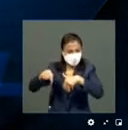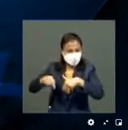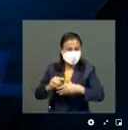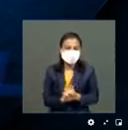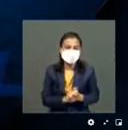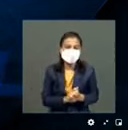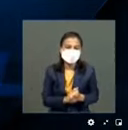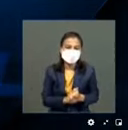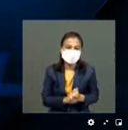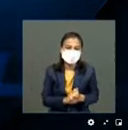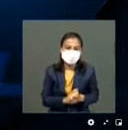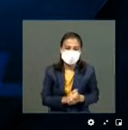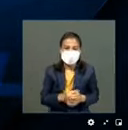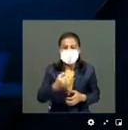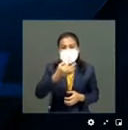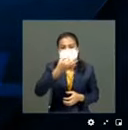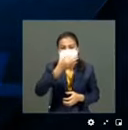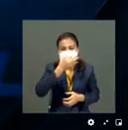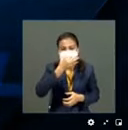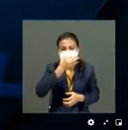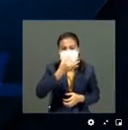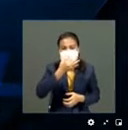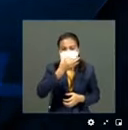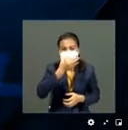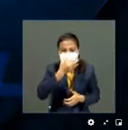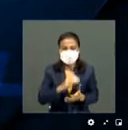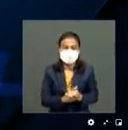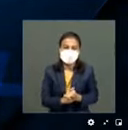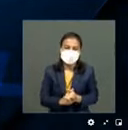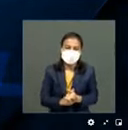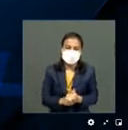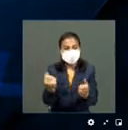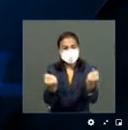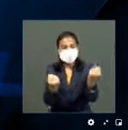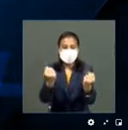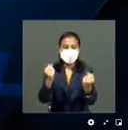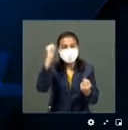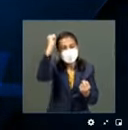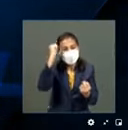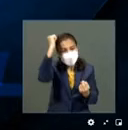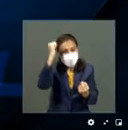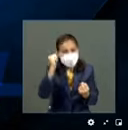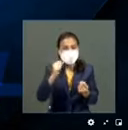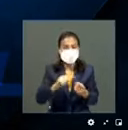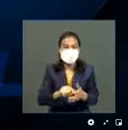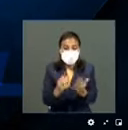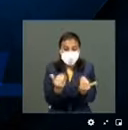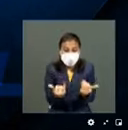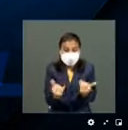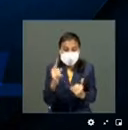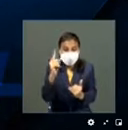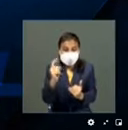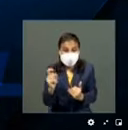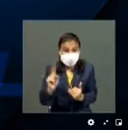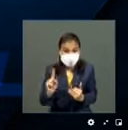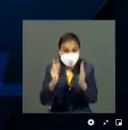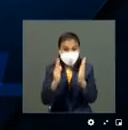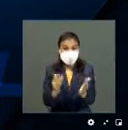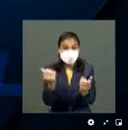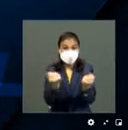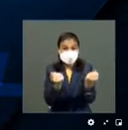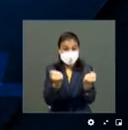ายก็ยังเป็นเรื่องของอาชีพเสี่ยงเป็นพนักงานขับรถสาธารณะอย่างกรณีผู้เสียชีวิตวันนี้ก็มีพนักงานขับร